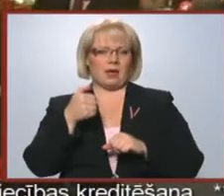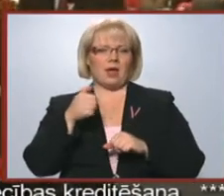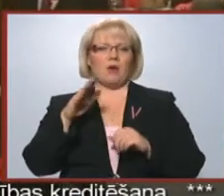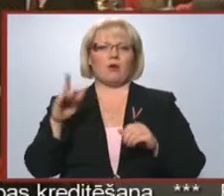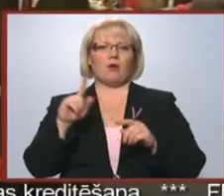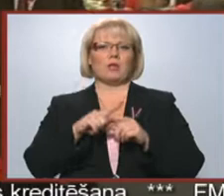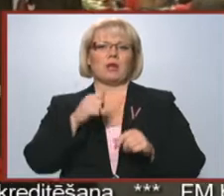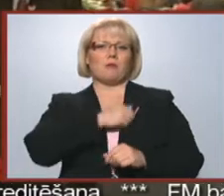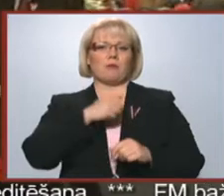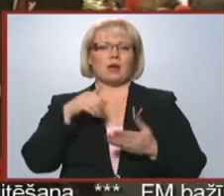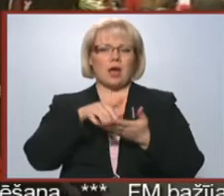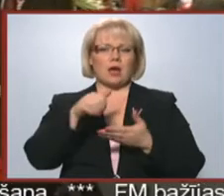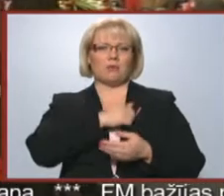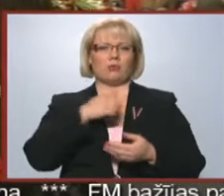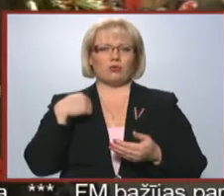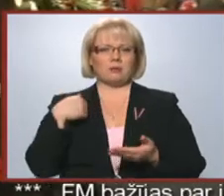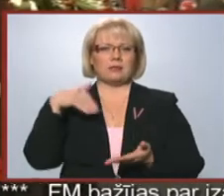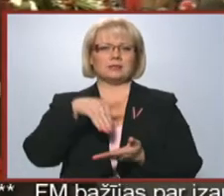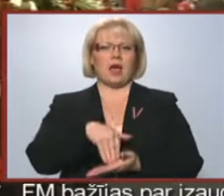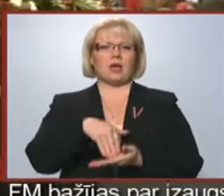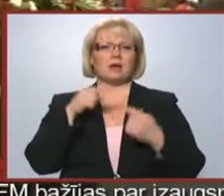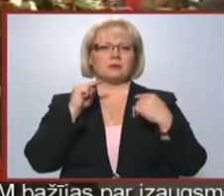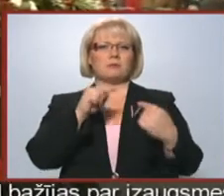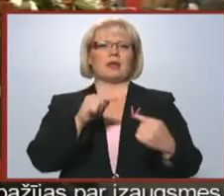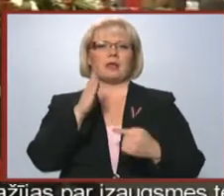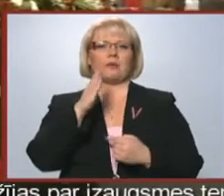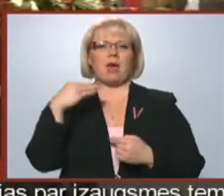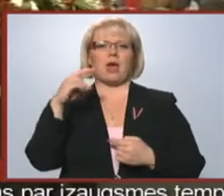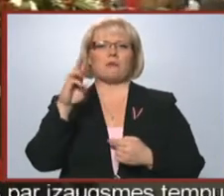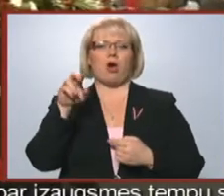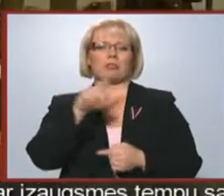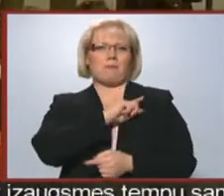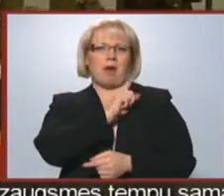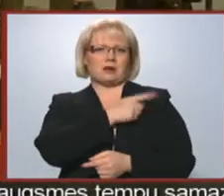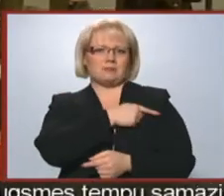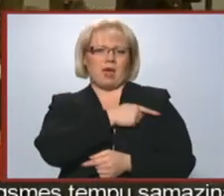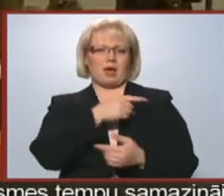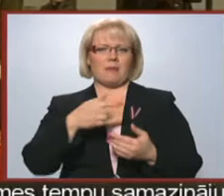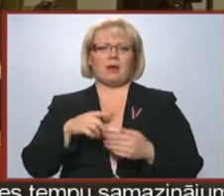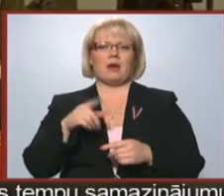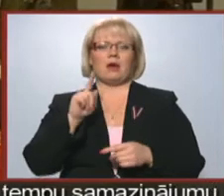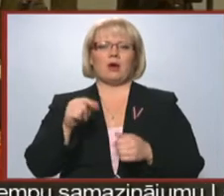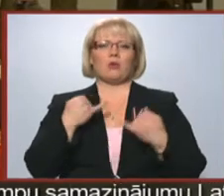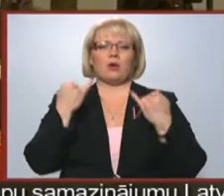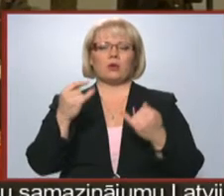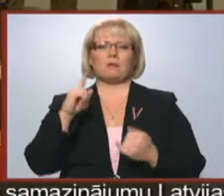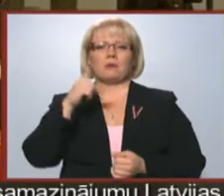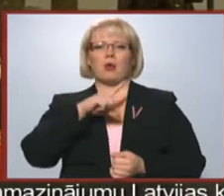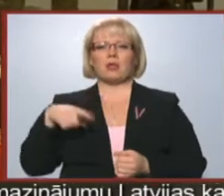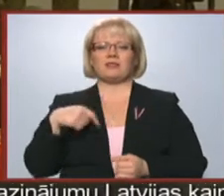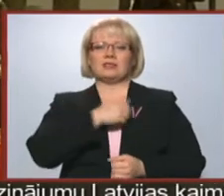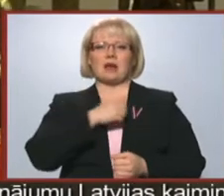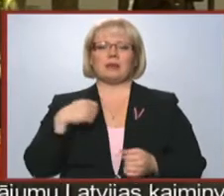vāji bruņoti, bet stājās pretī Bermonta pārspēkam. Godinot pirmo Latvijas